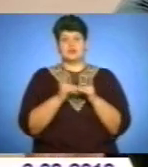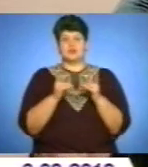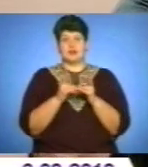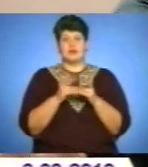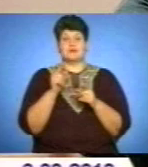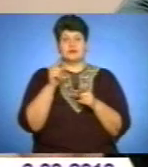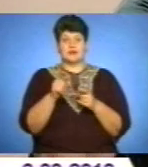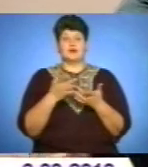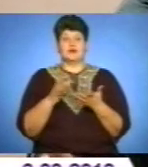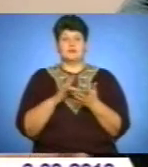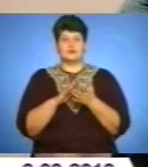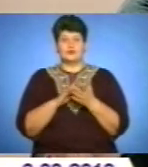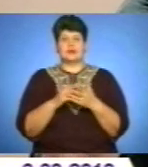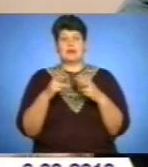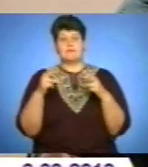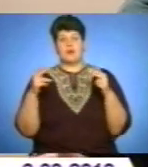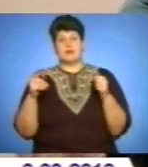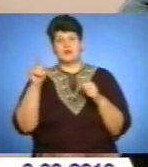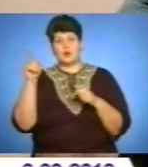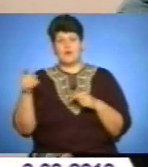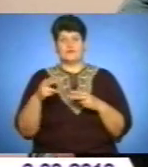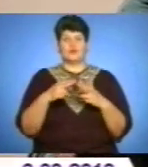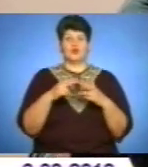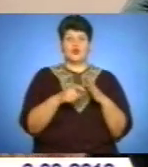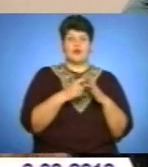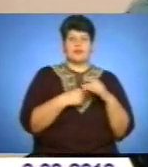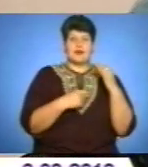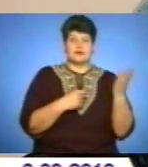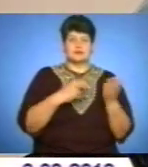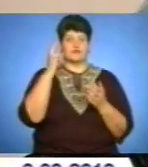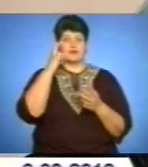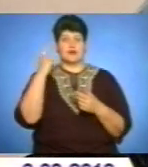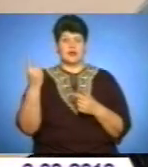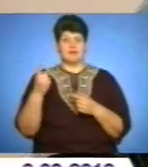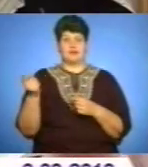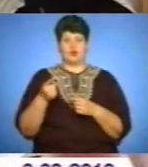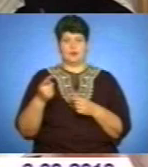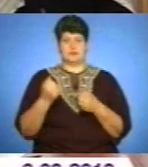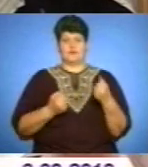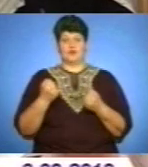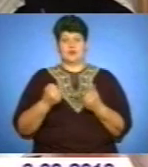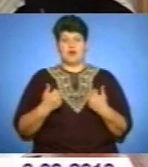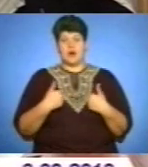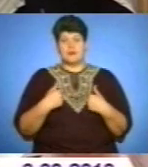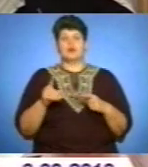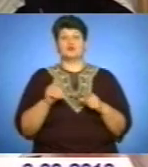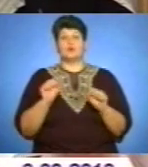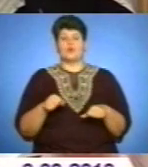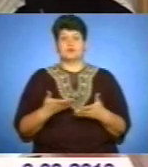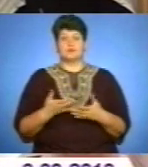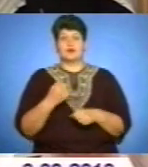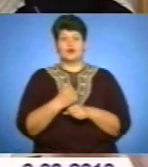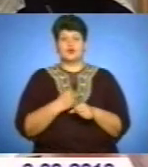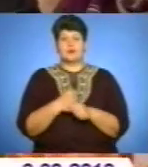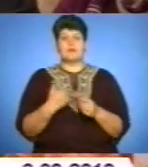маршрути, на сайтах Дніпропетровська, Донецька, Києва і тернопільські водії. А ми що можемо, то ми робимо. Ми розробляємо